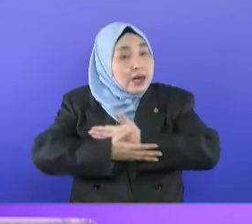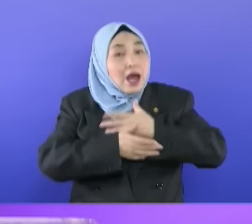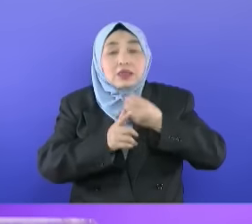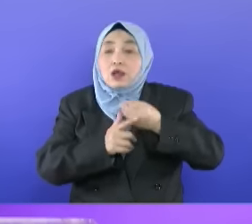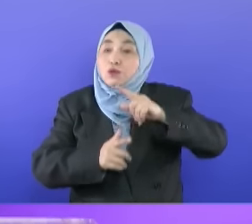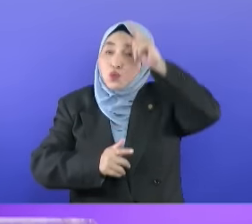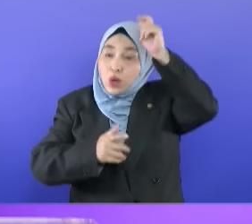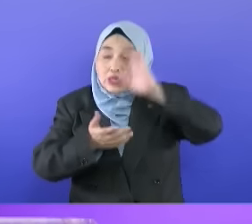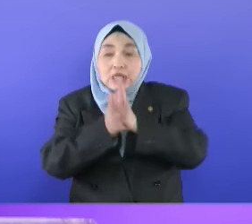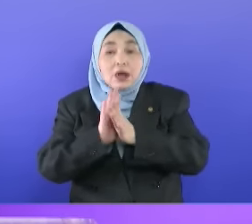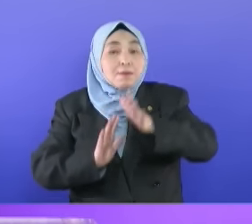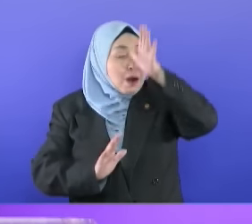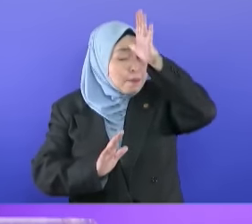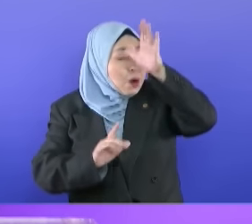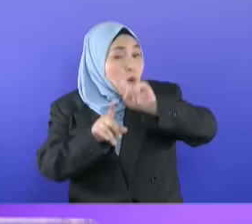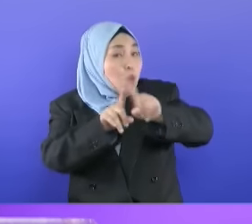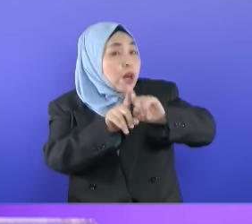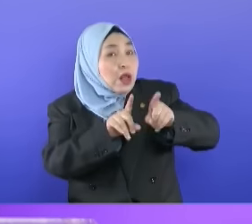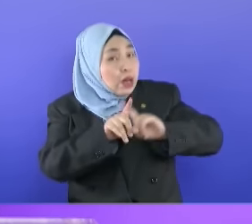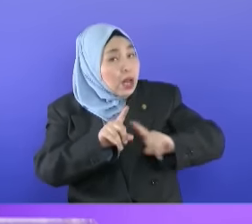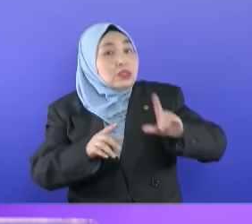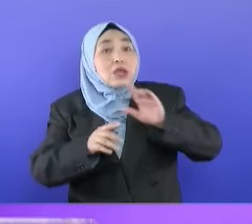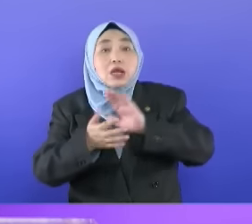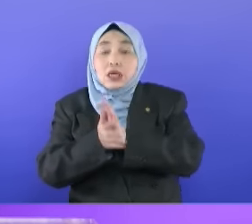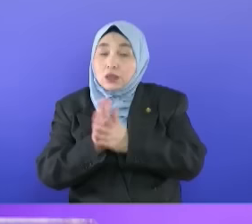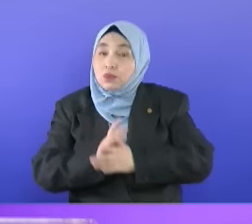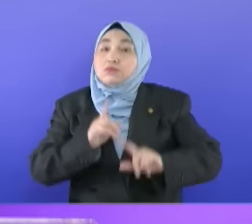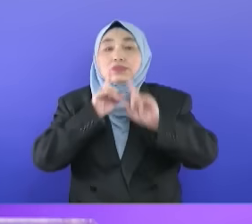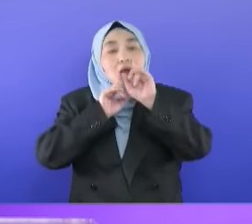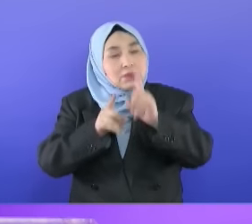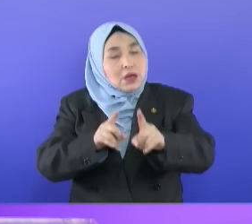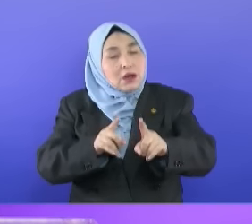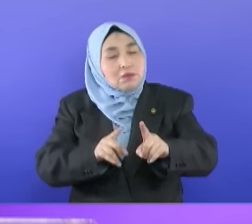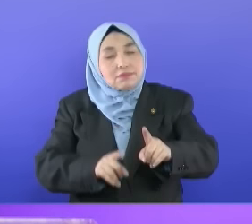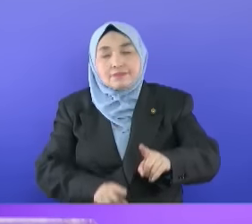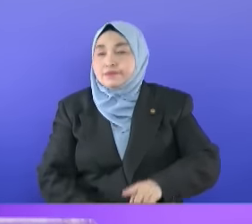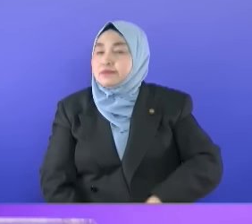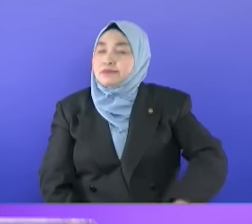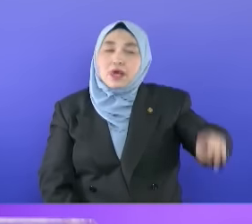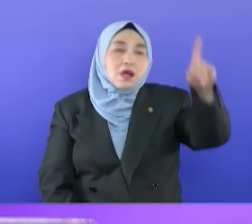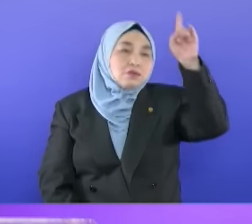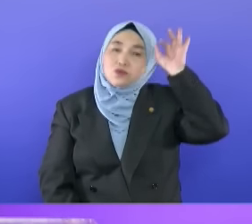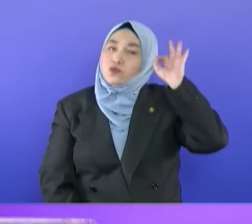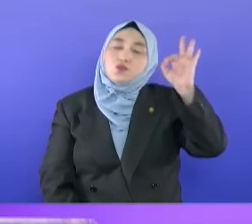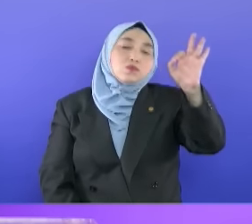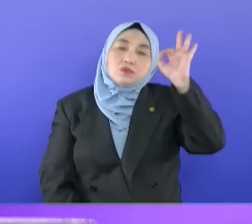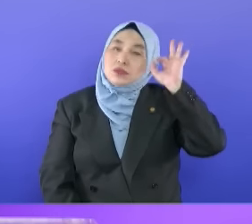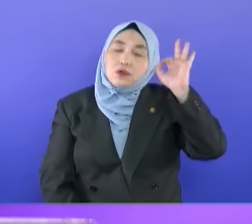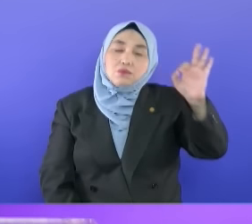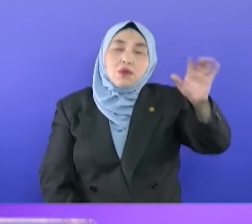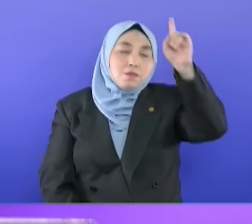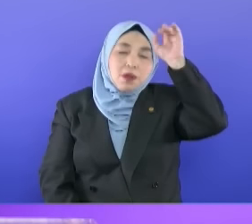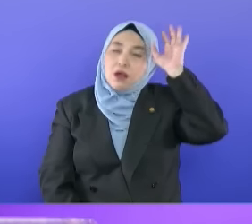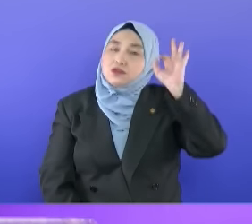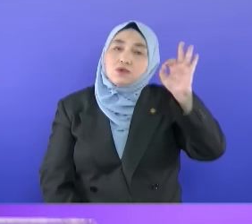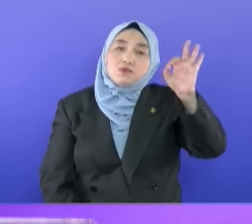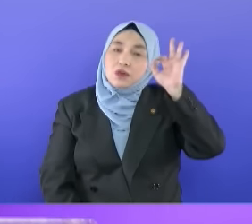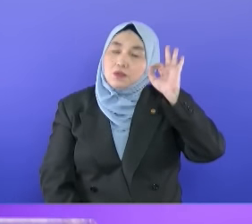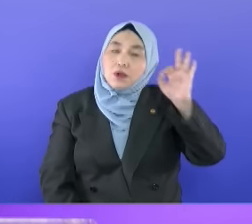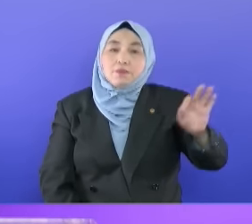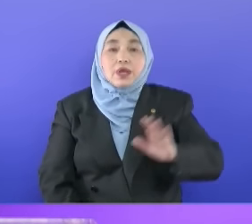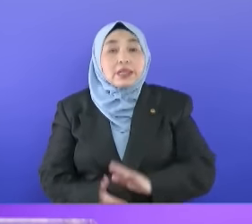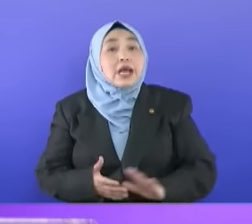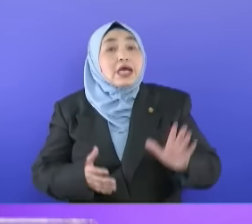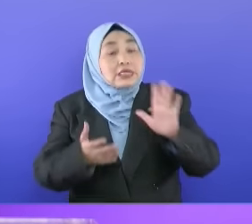Tuhan sebagai apapun dan sebagainya maka itu dibalas dengan Subhanallah ya dengan maha suci Allah subhanahu wa ta'ala